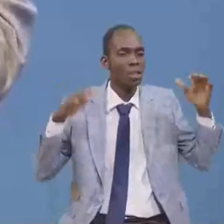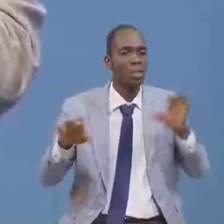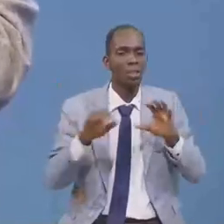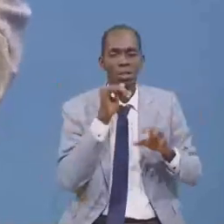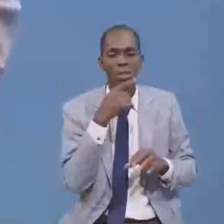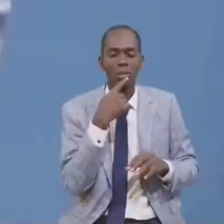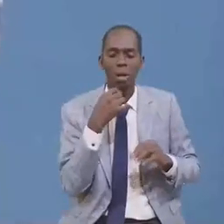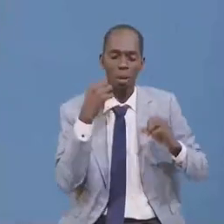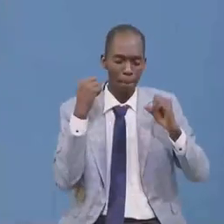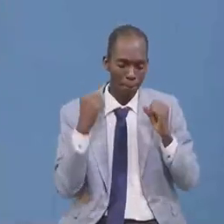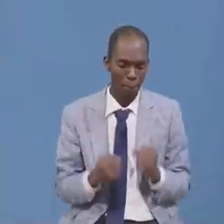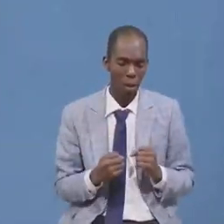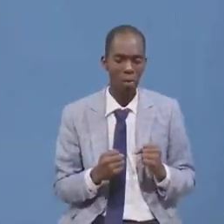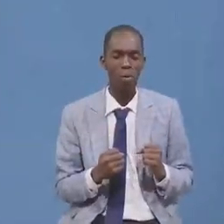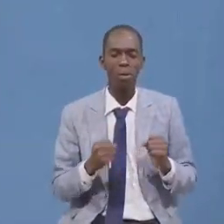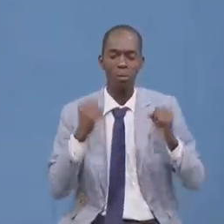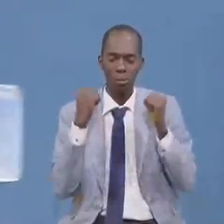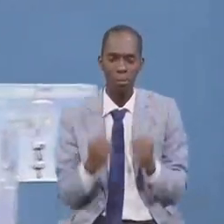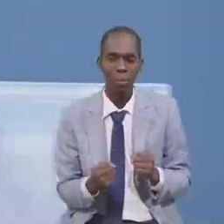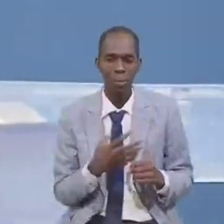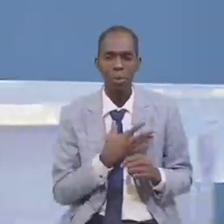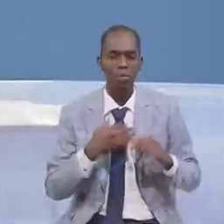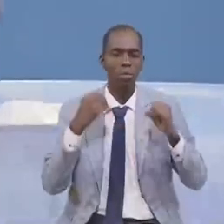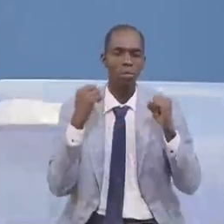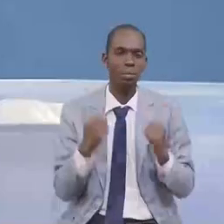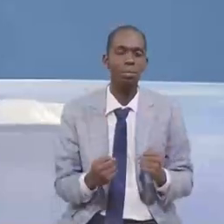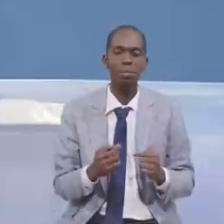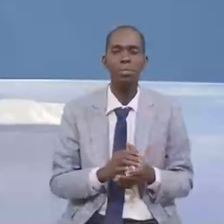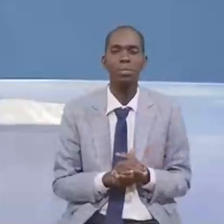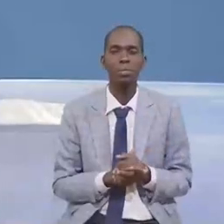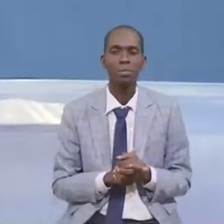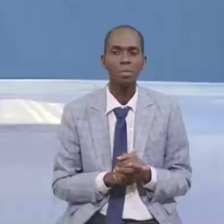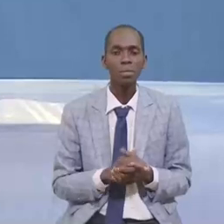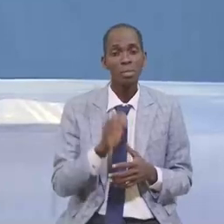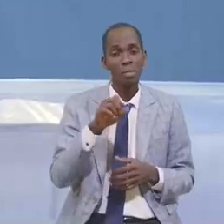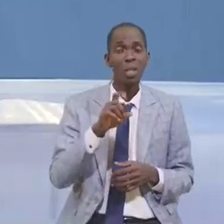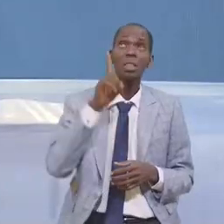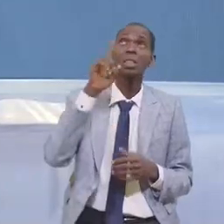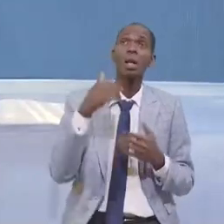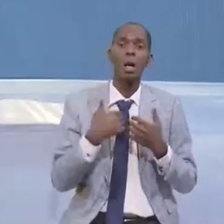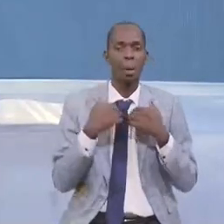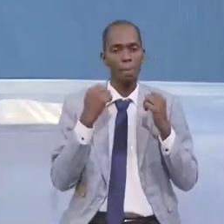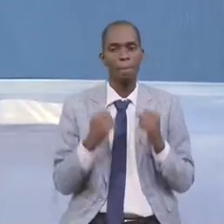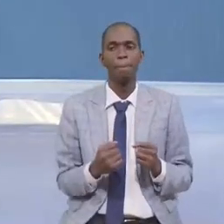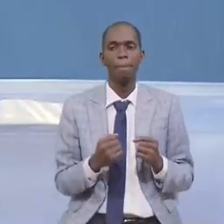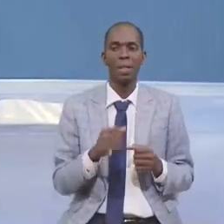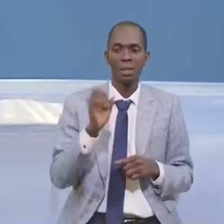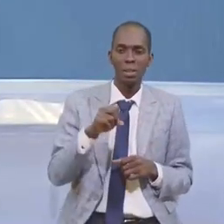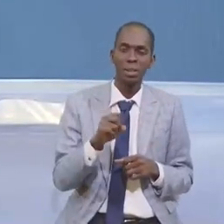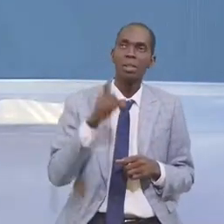Ils n'ont pas non plus crié « Puissance, puissance, puissance ». Oui, il a la puissance. Oui, il est